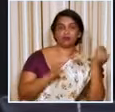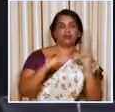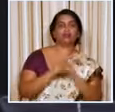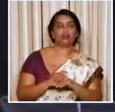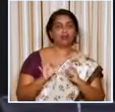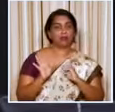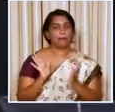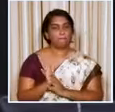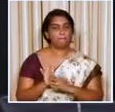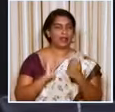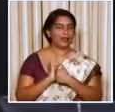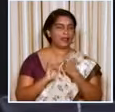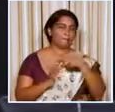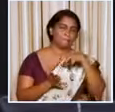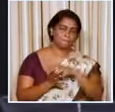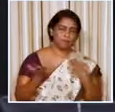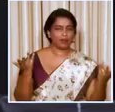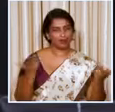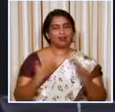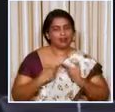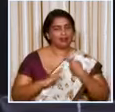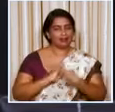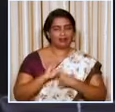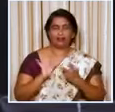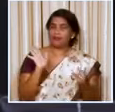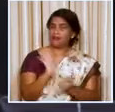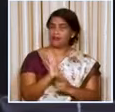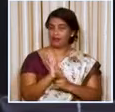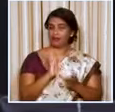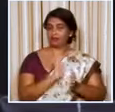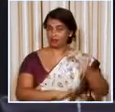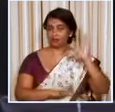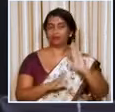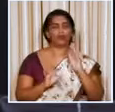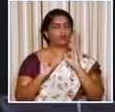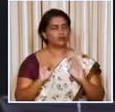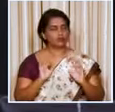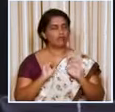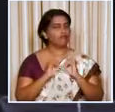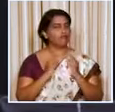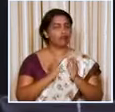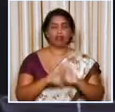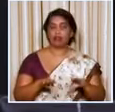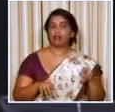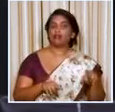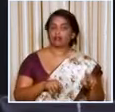දන්නවා අම්පාර, නැගෙනහිර පළාතේ, එහෙම නැත්නම් අපේ රටේ පර්යන්ත දිස්ත්‍රික්කවල සාමාන්‍ය පවුල්වල දූ